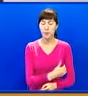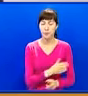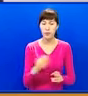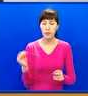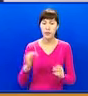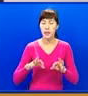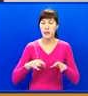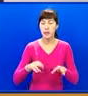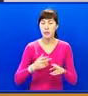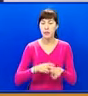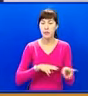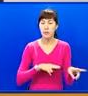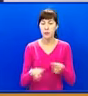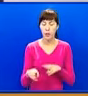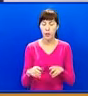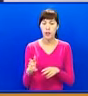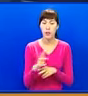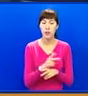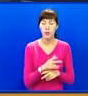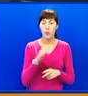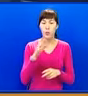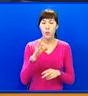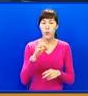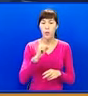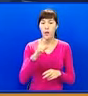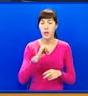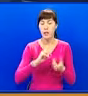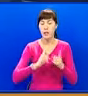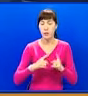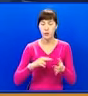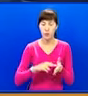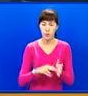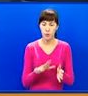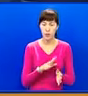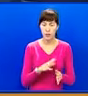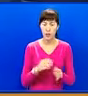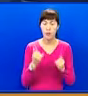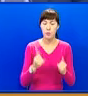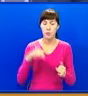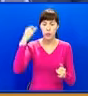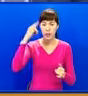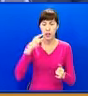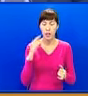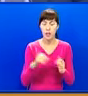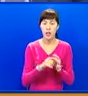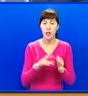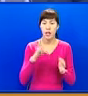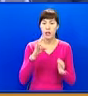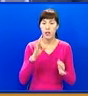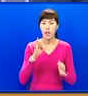қатар темір жолдағы өткізу бекетін Бейнеу станциясынан Оазис станциясына ауыстыру жоспарланып отыр. Сонымен қатар бүгін Қазақстан мен Норвегия